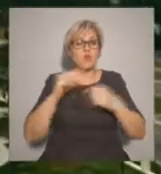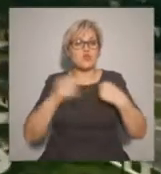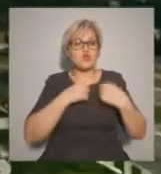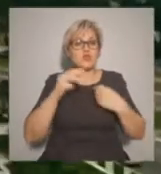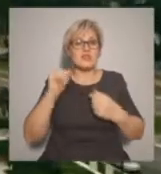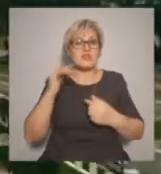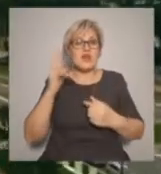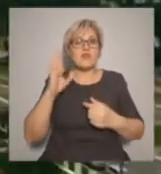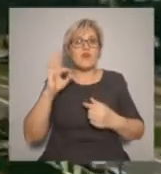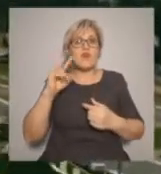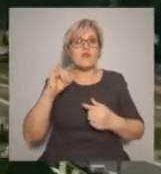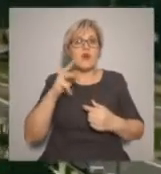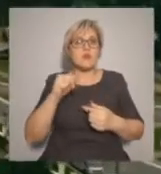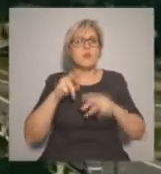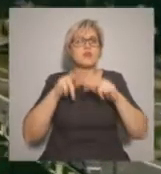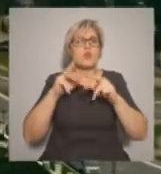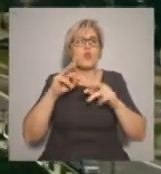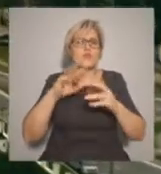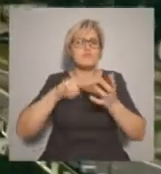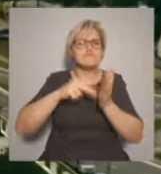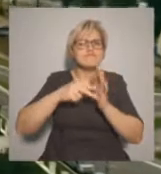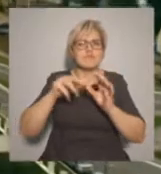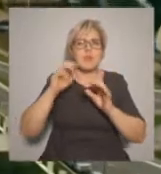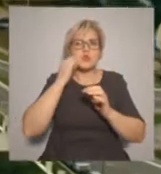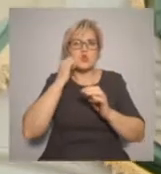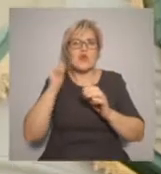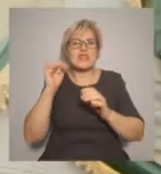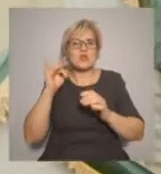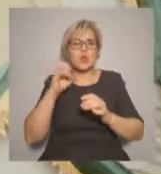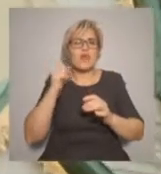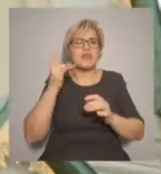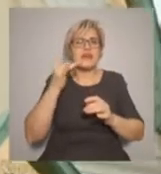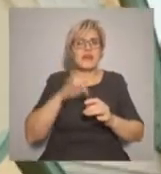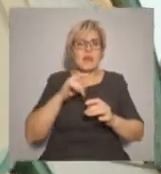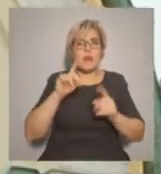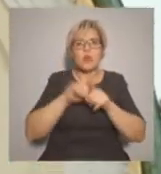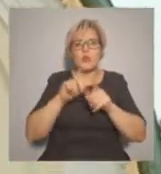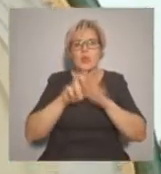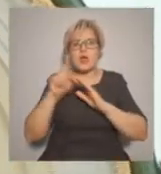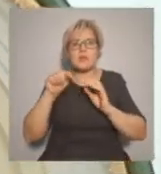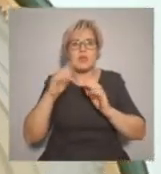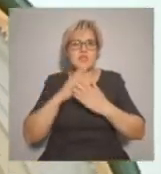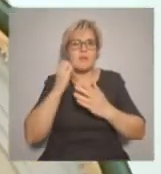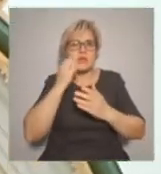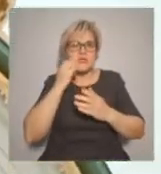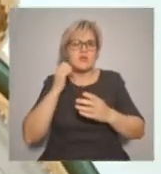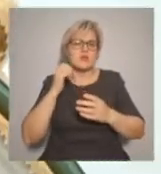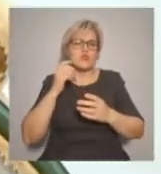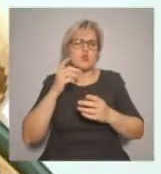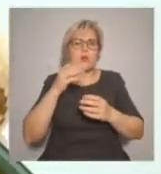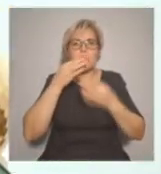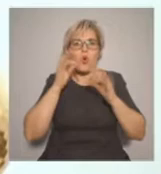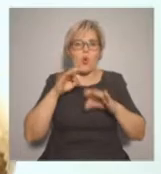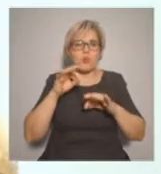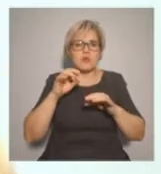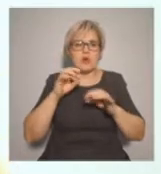Храм Святой Мученицы Татьяны в Когалыме построен по проекту московского архитектора Андрея Боленского. Подобные храмы есть в Москве, но для Югры это первый